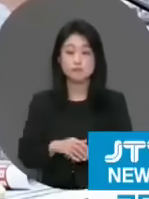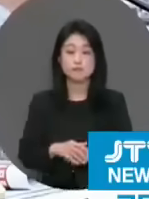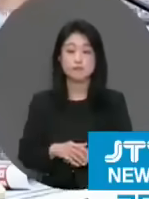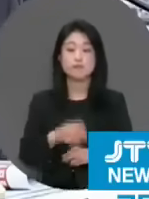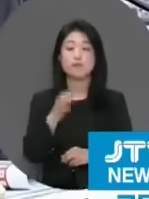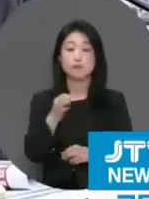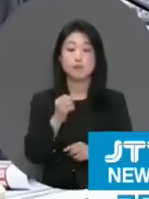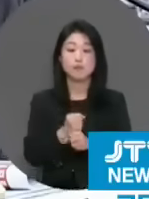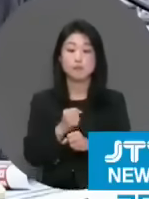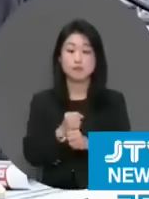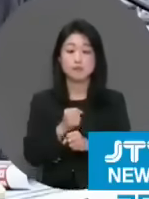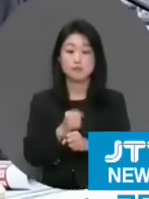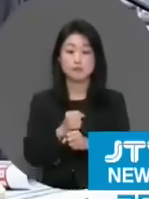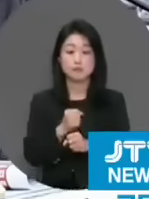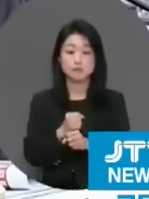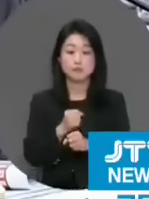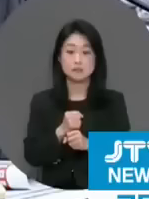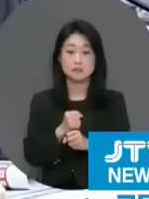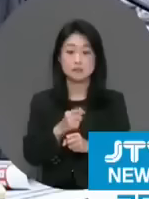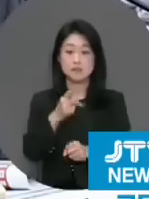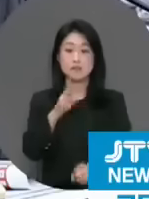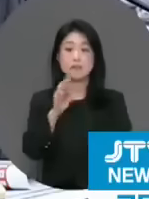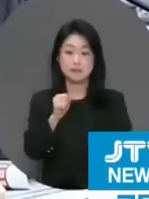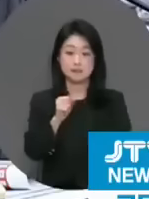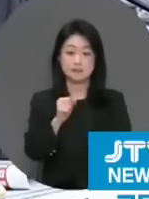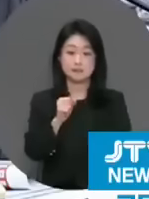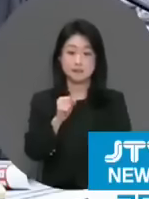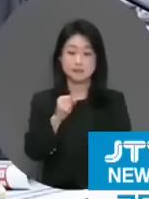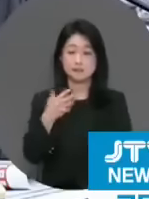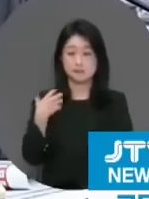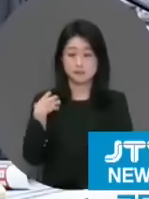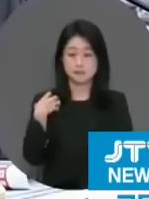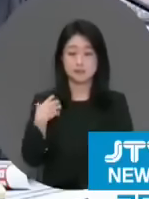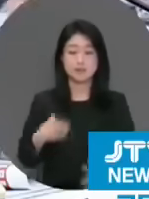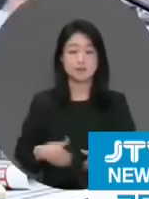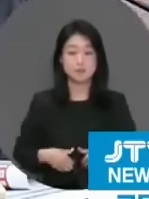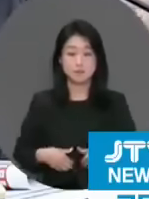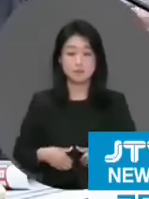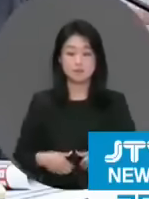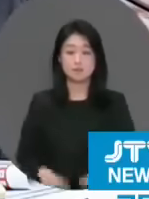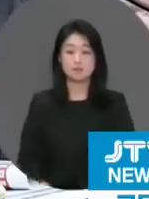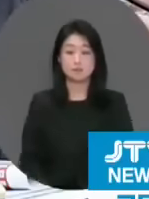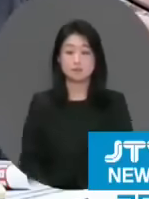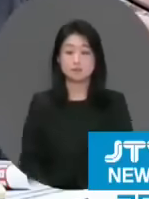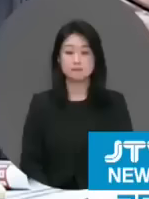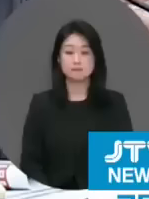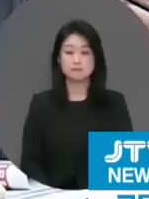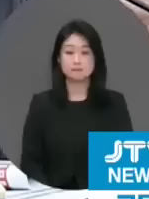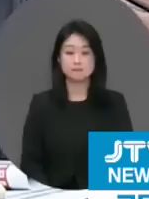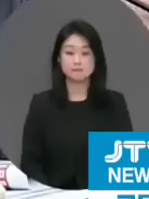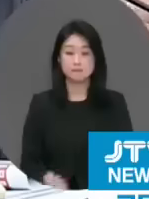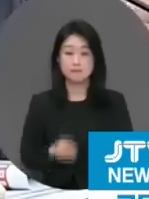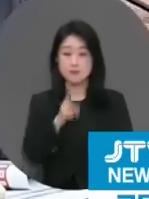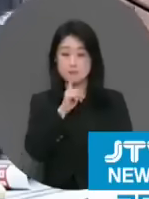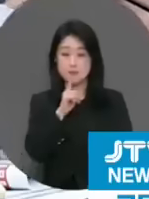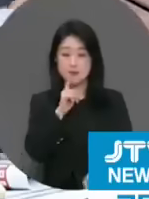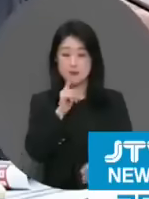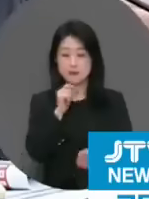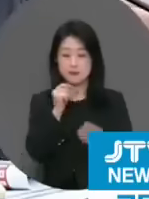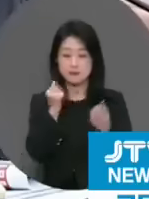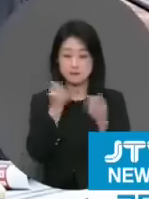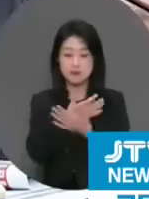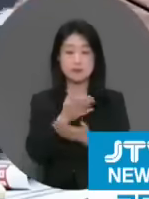재원 마련의 있습니다. 주체가 누구냐고요? KBS예요. 네. 지금처럼 그렇게 빠져나가는 듯한 답변이